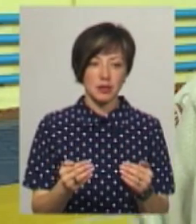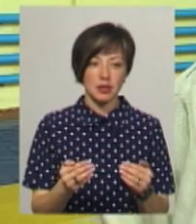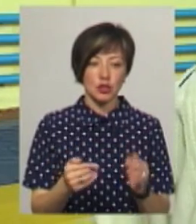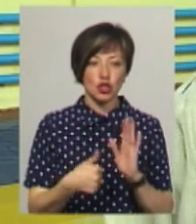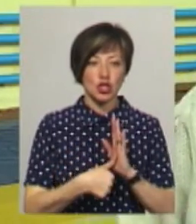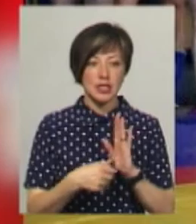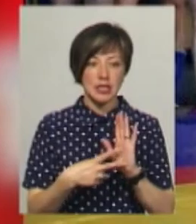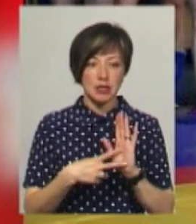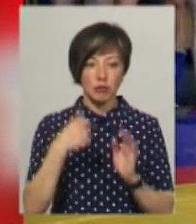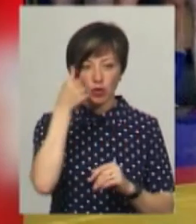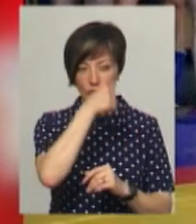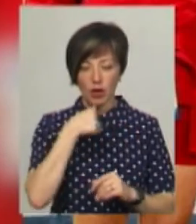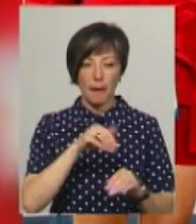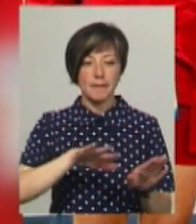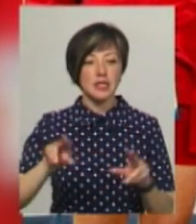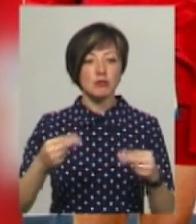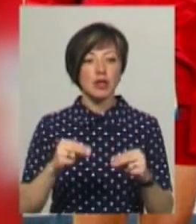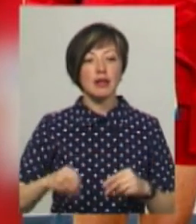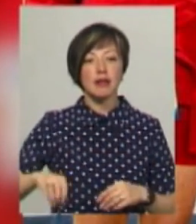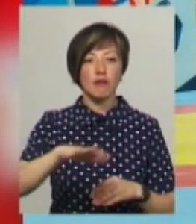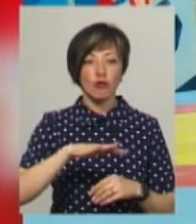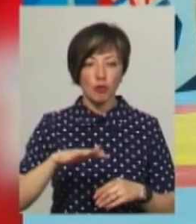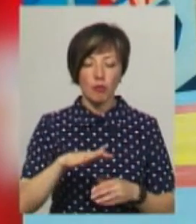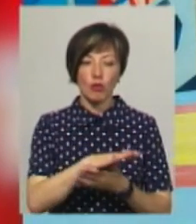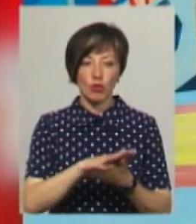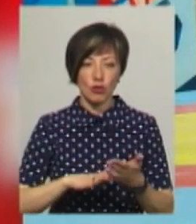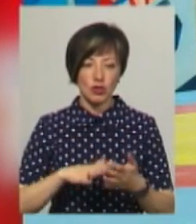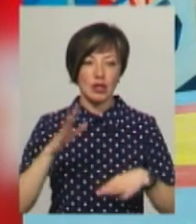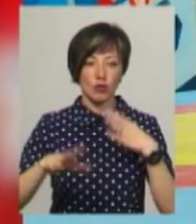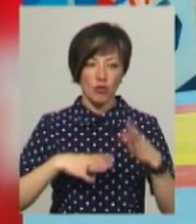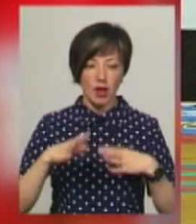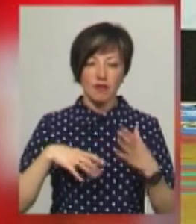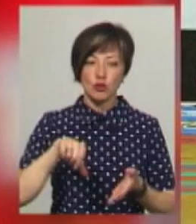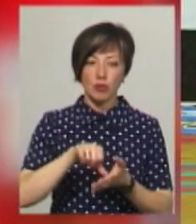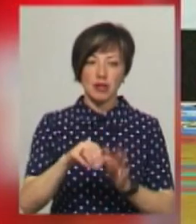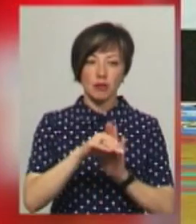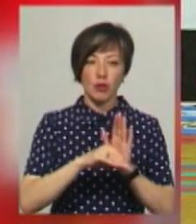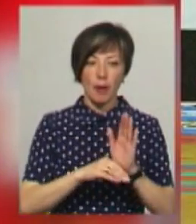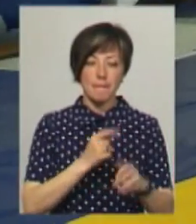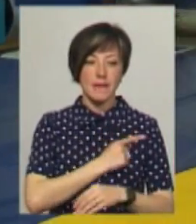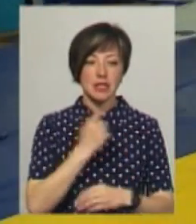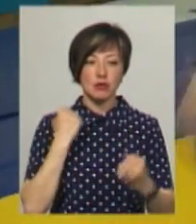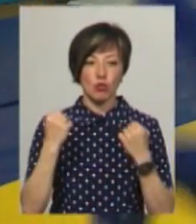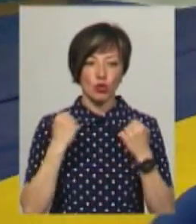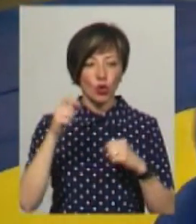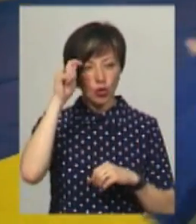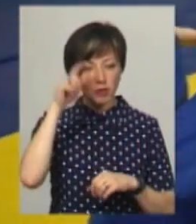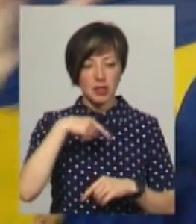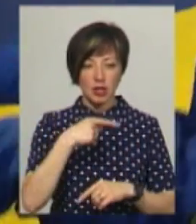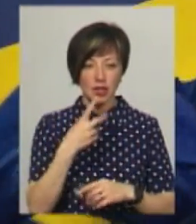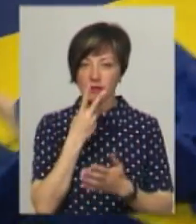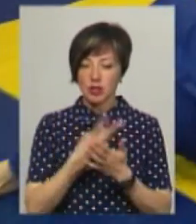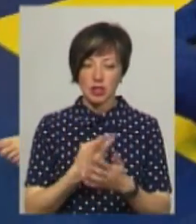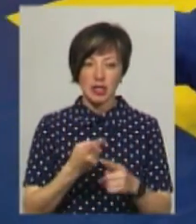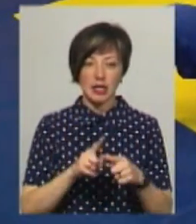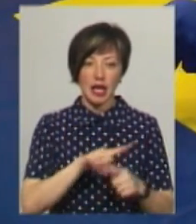це 6-7 років. Після чемпіонату Європи Станіслав Сергійчук продовжує тренування. Виступає за програмою майстра спорту. Хлопець каже, незважаючи